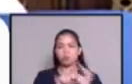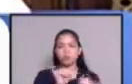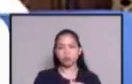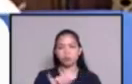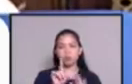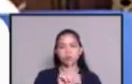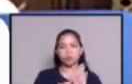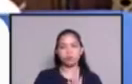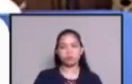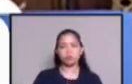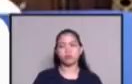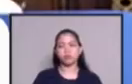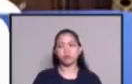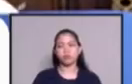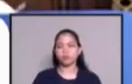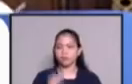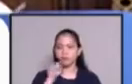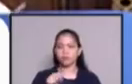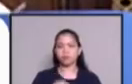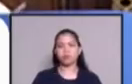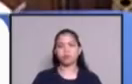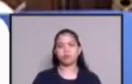law. Period.